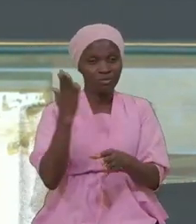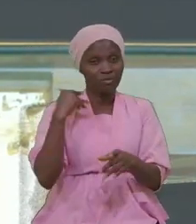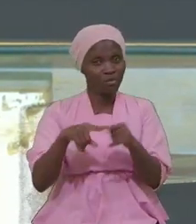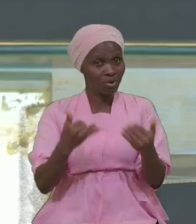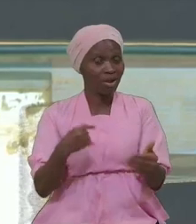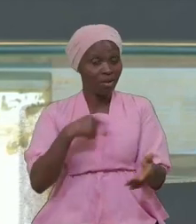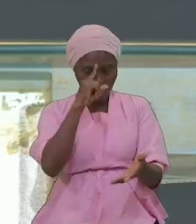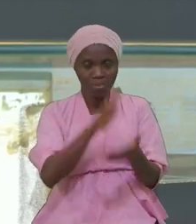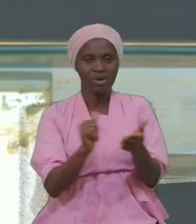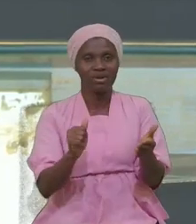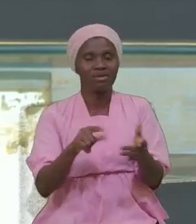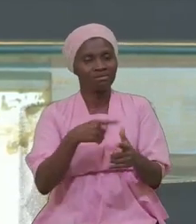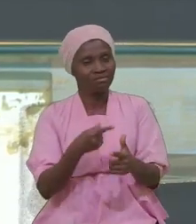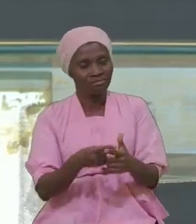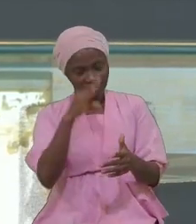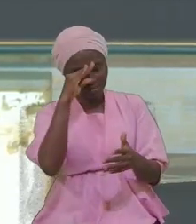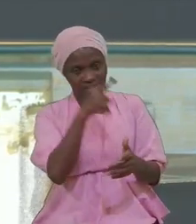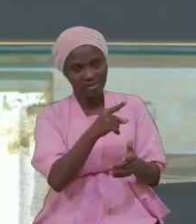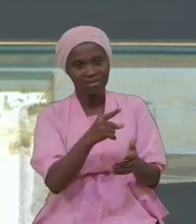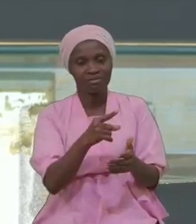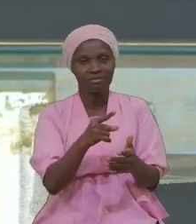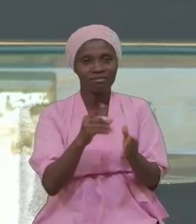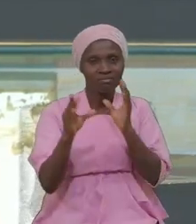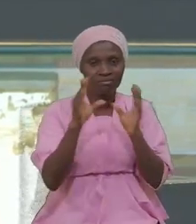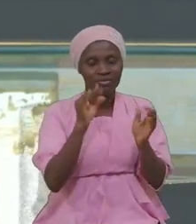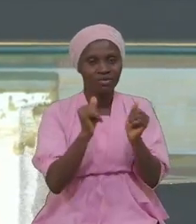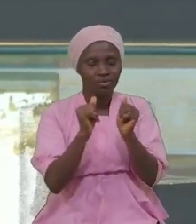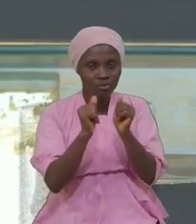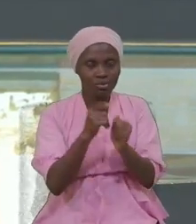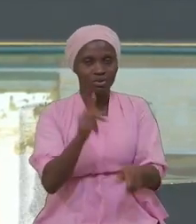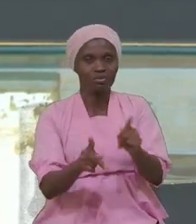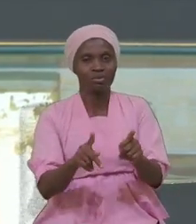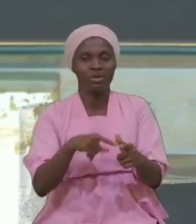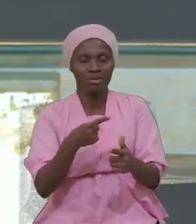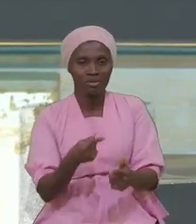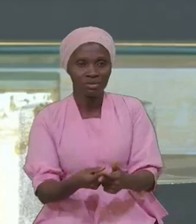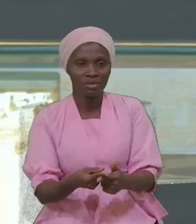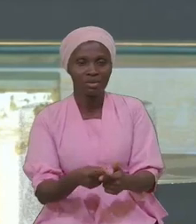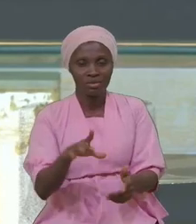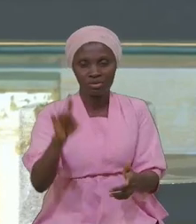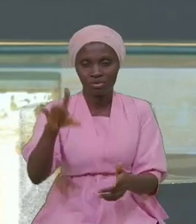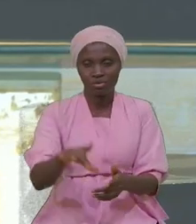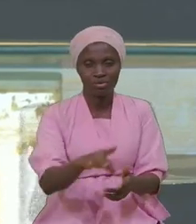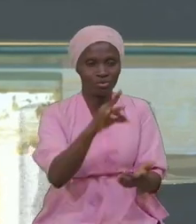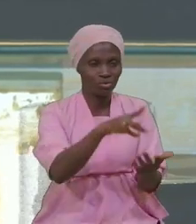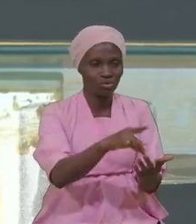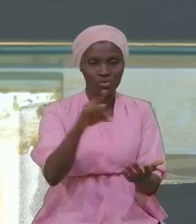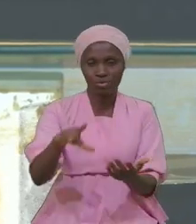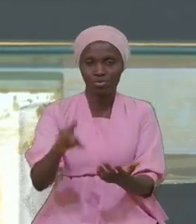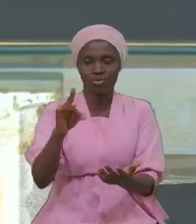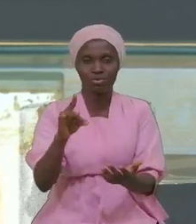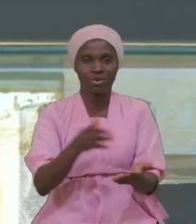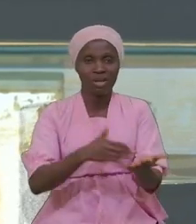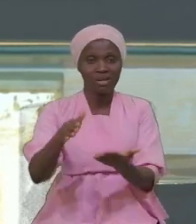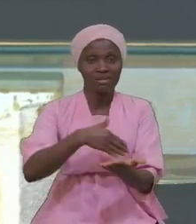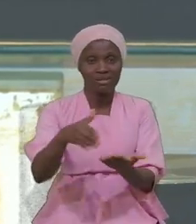d'accord avec le peuple, qu'allez-vous faire? Il nomma des chantres pour le Seigneur. Vous devez faire quelque chose